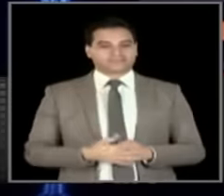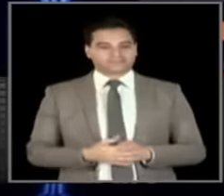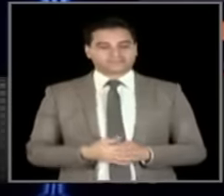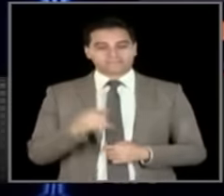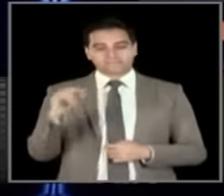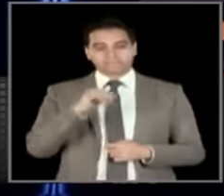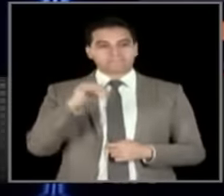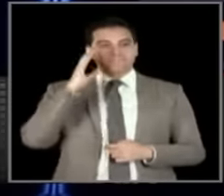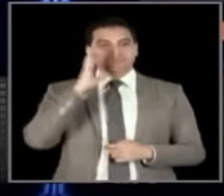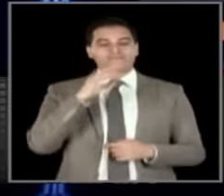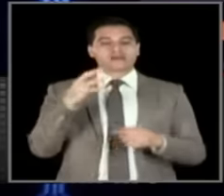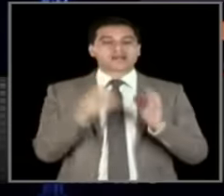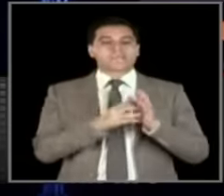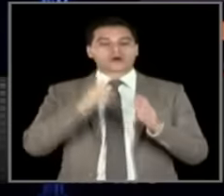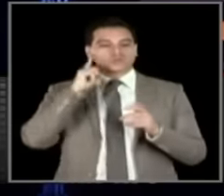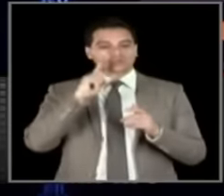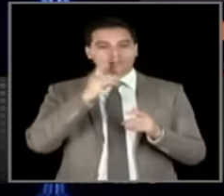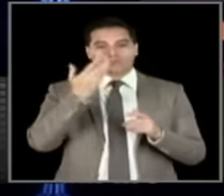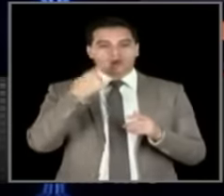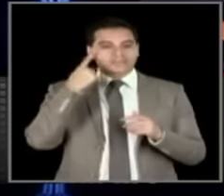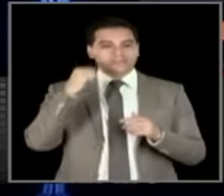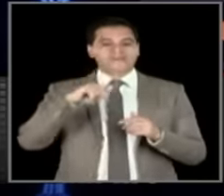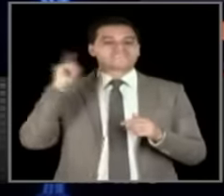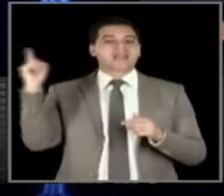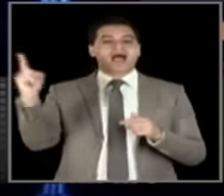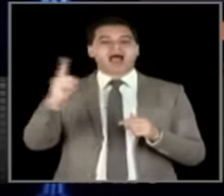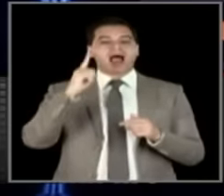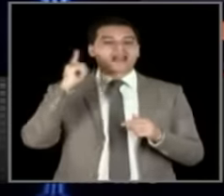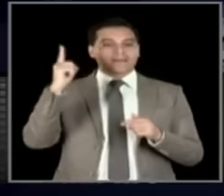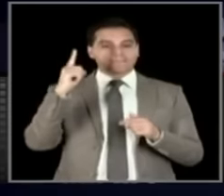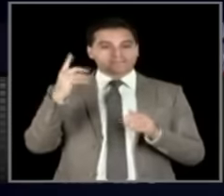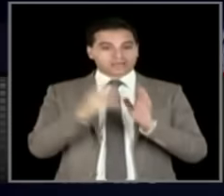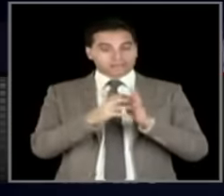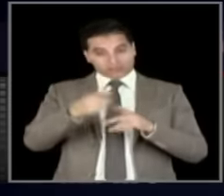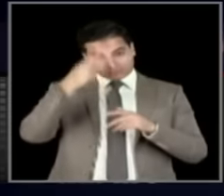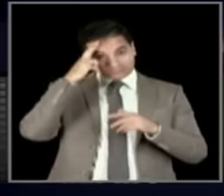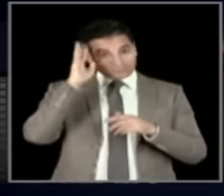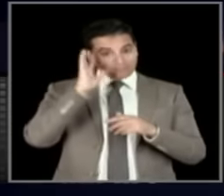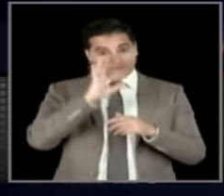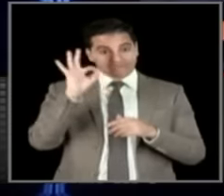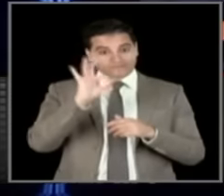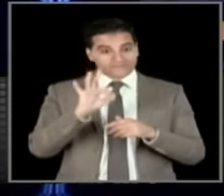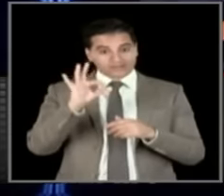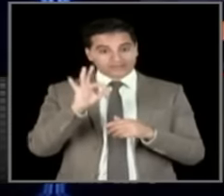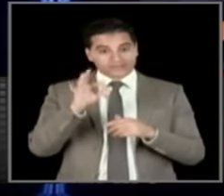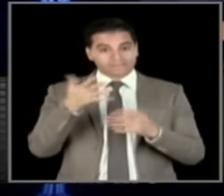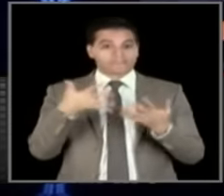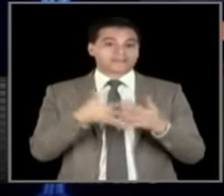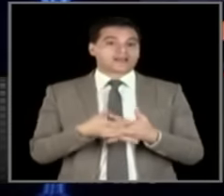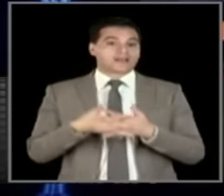من أهم جامعات الصم وضعاف السمع في العالم. عزة إجابتك